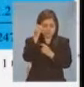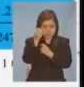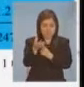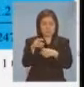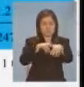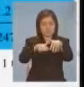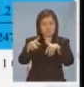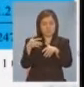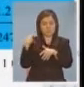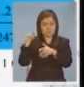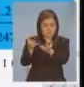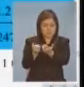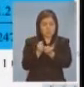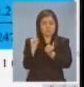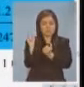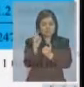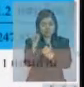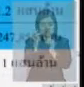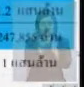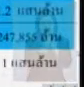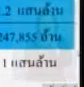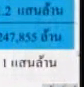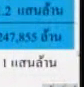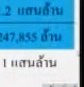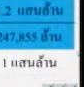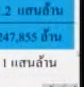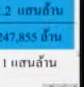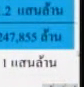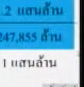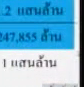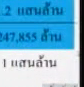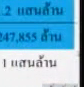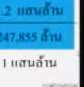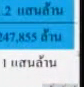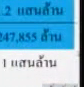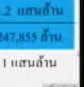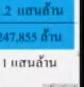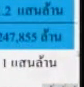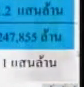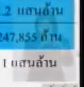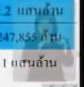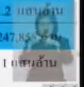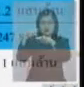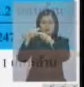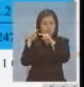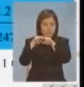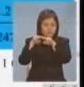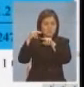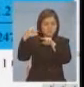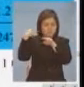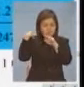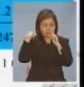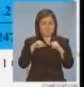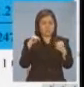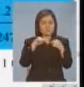ดก็คือเส้นทางในสายของหนองคายกรุงเทพเนื่องจากประเทศจีนเนี่ยจะต่อเส้นทางจากมณฑลยูนานคุ